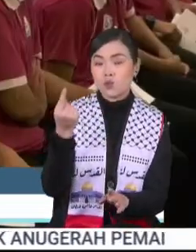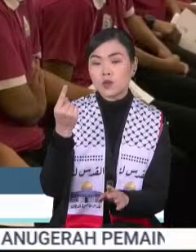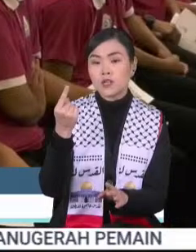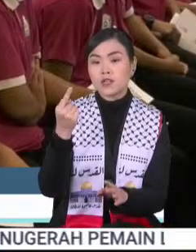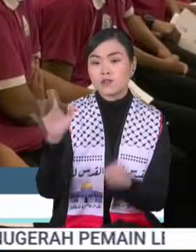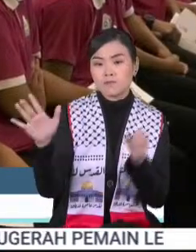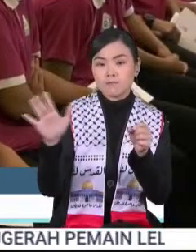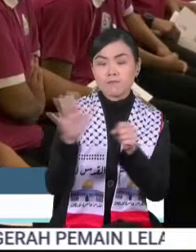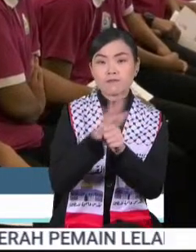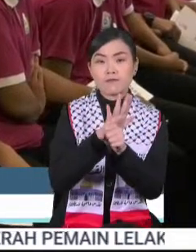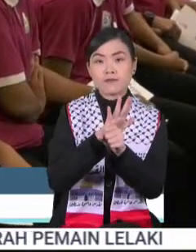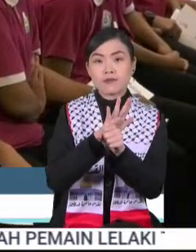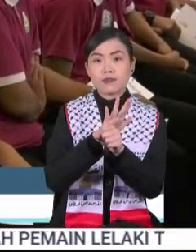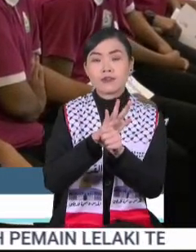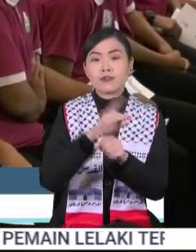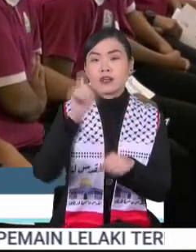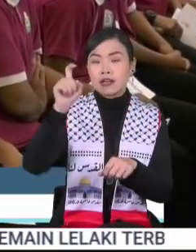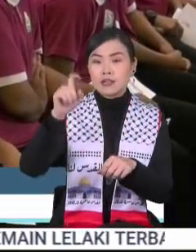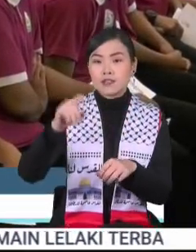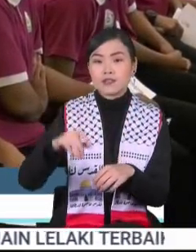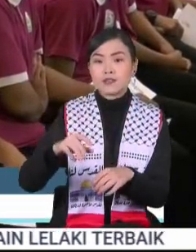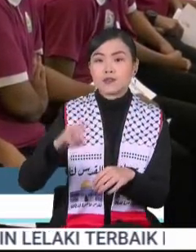ituidetukengkan kepuan